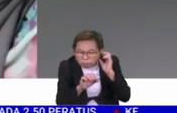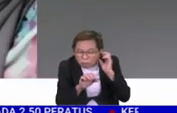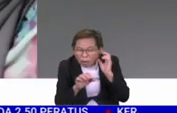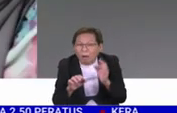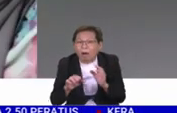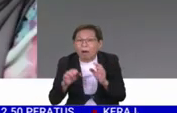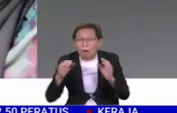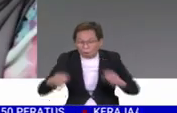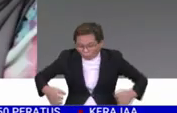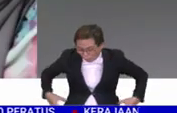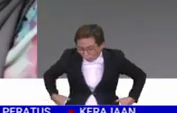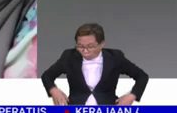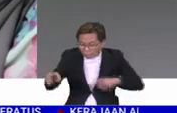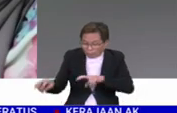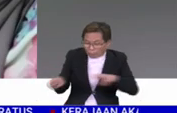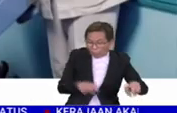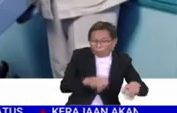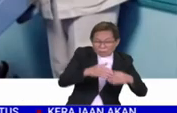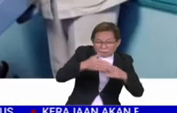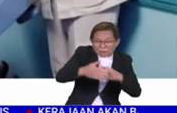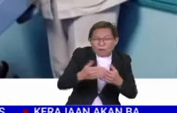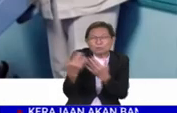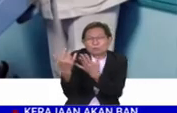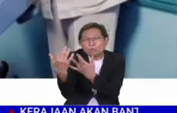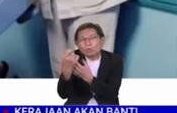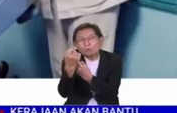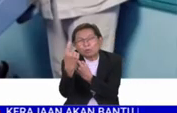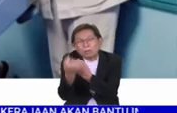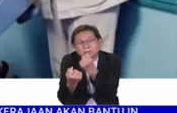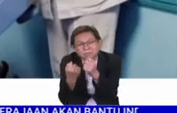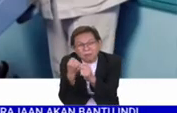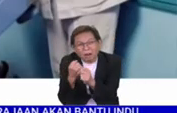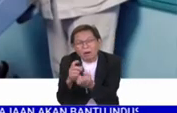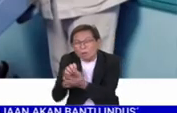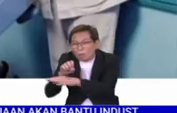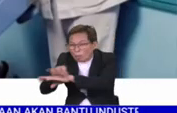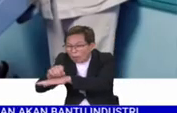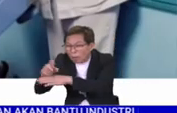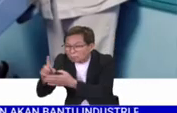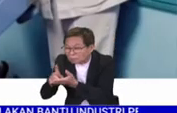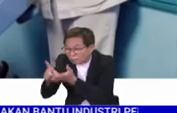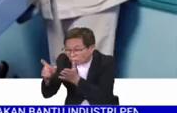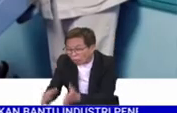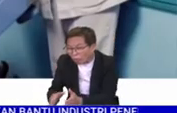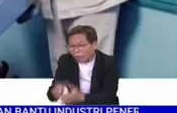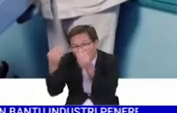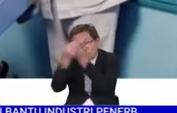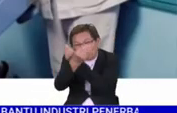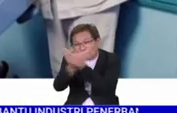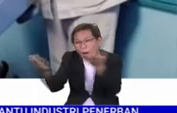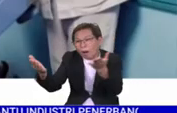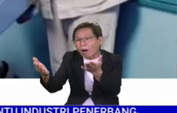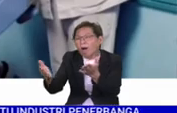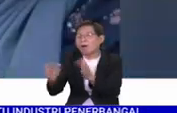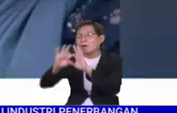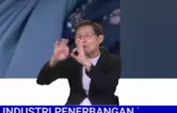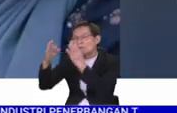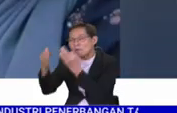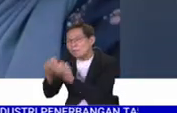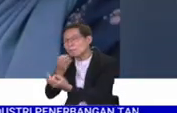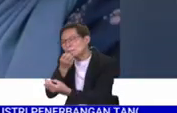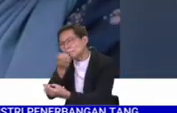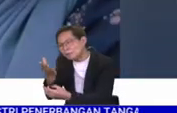organ setelah menunggu 11 tahun, menasihatkan penderma agar memaklumkan kepada ahli